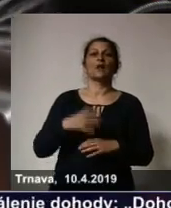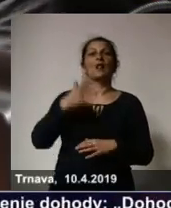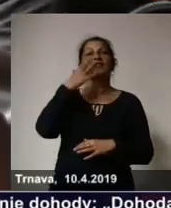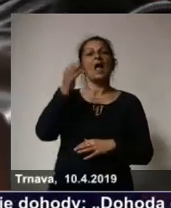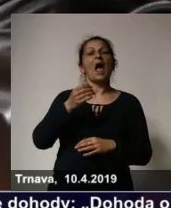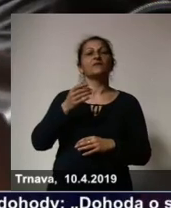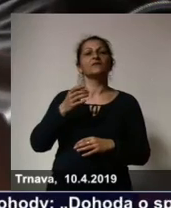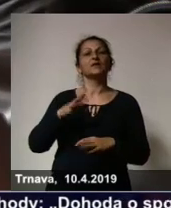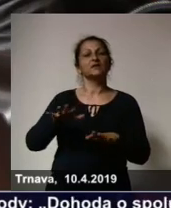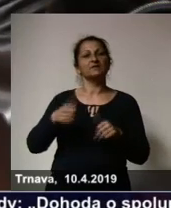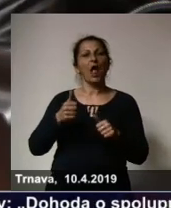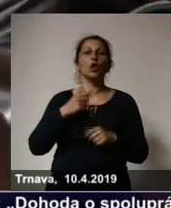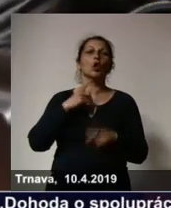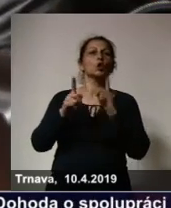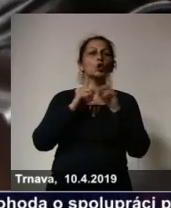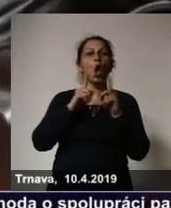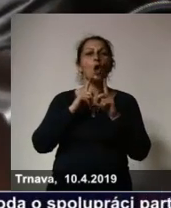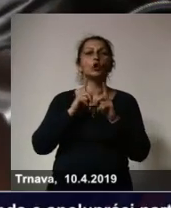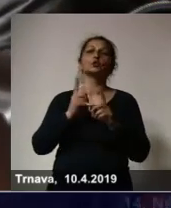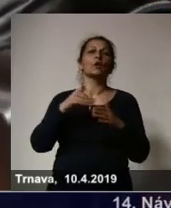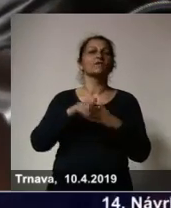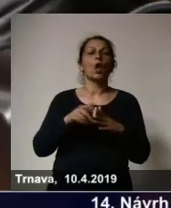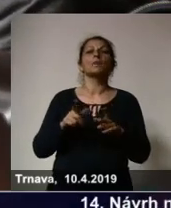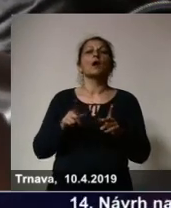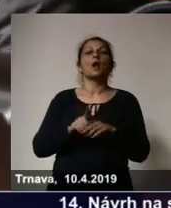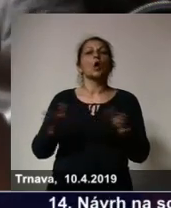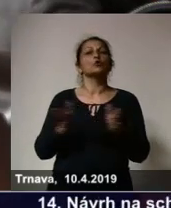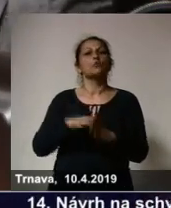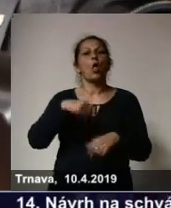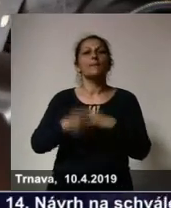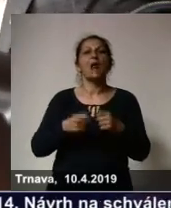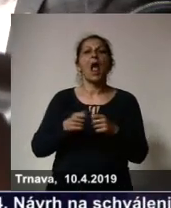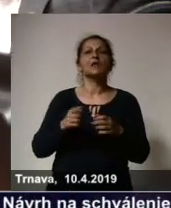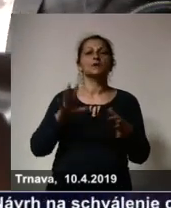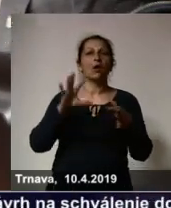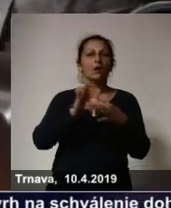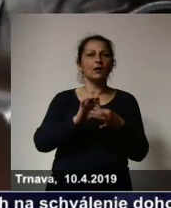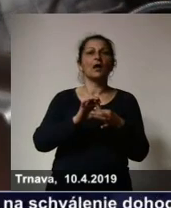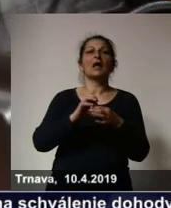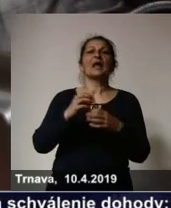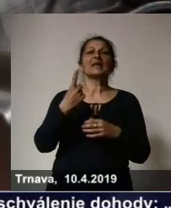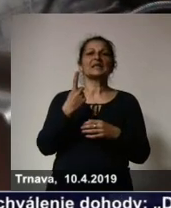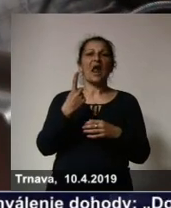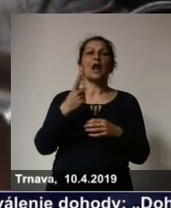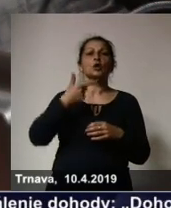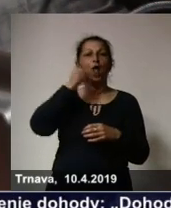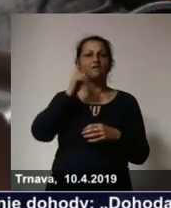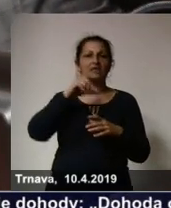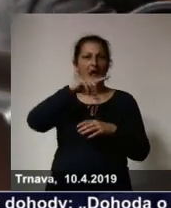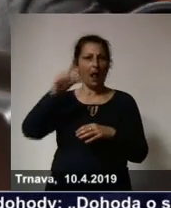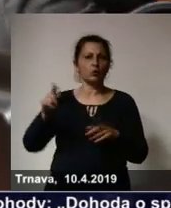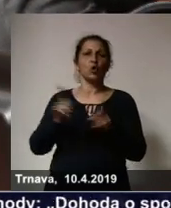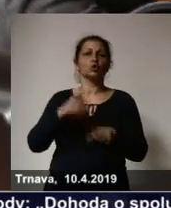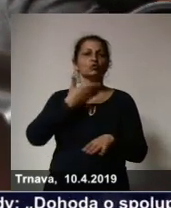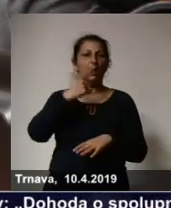schválenie dohody. Dohoda o spolupráci partnerov na projekte v rámci programu Interreg VA Slovenská republika a Česká republika